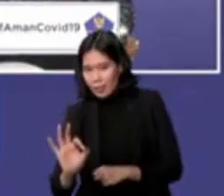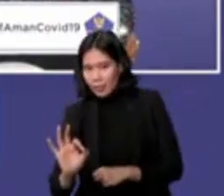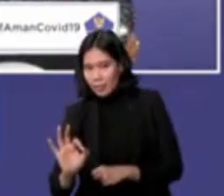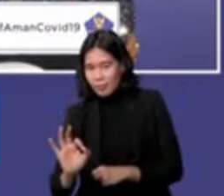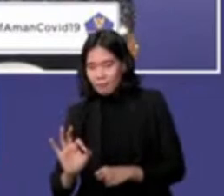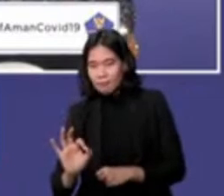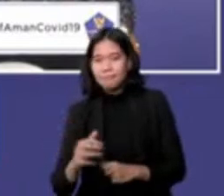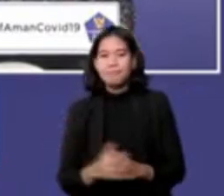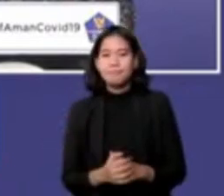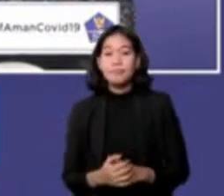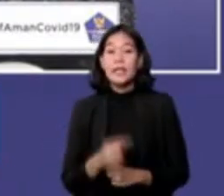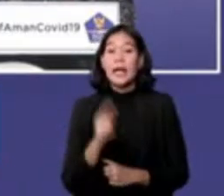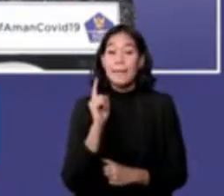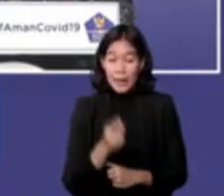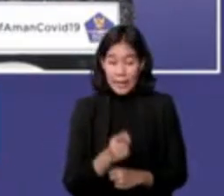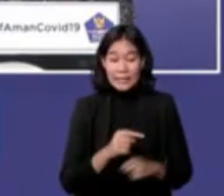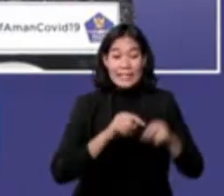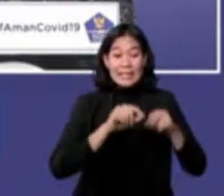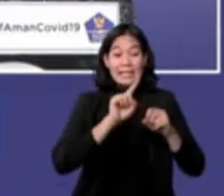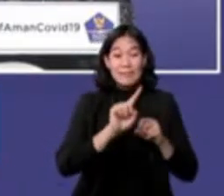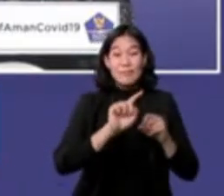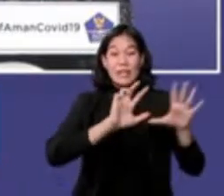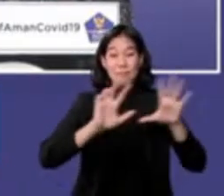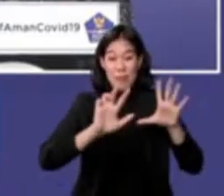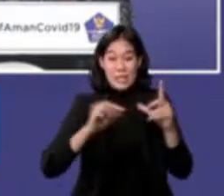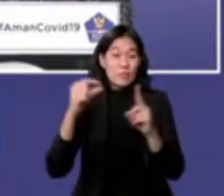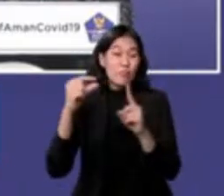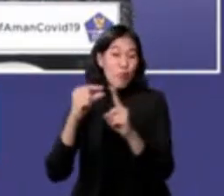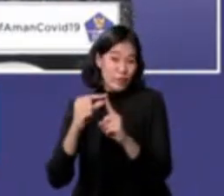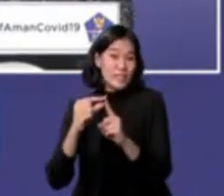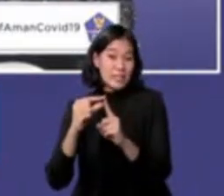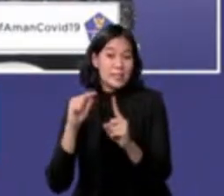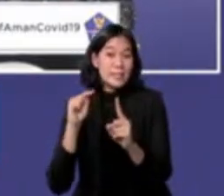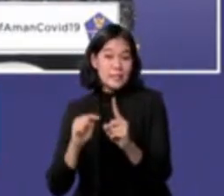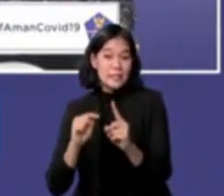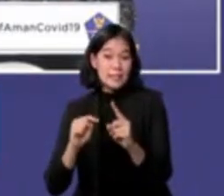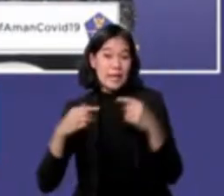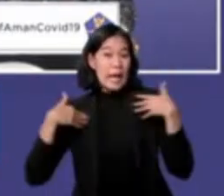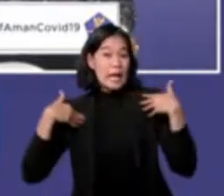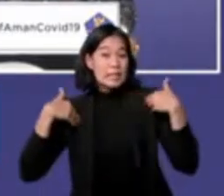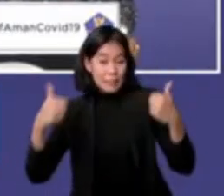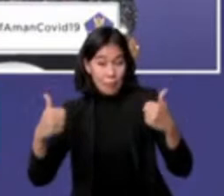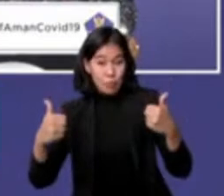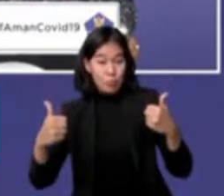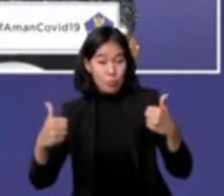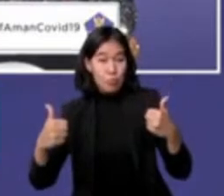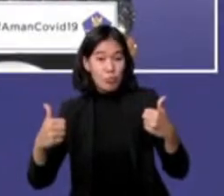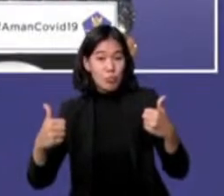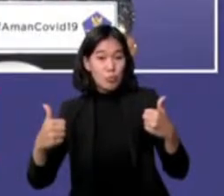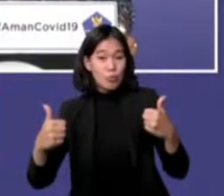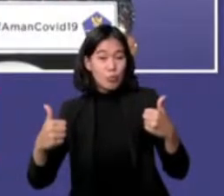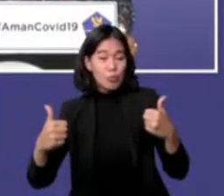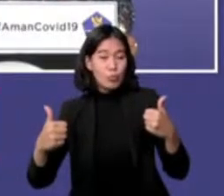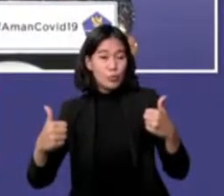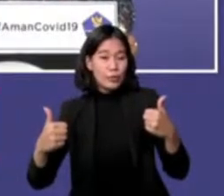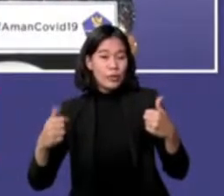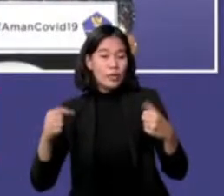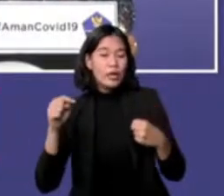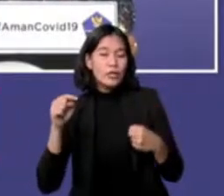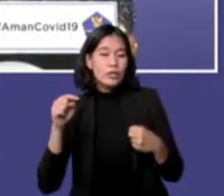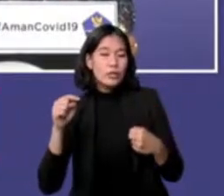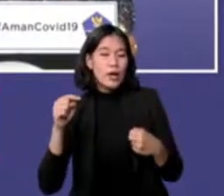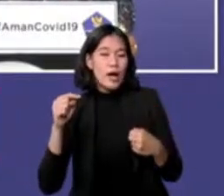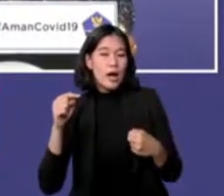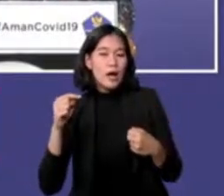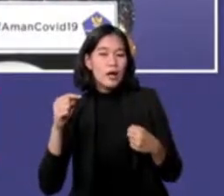80%. Bahkan ada 19 provinsi yang angka kesembuhannya sudah berada di atas